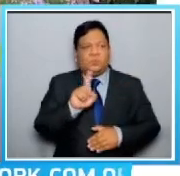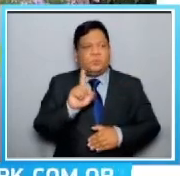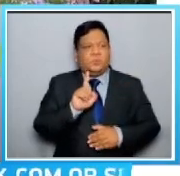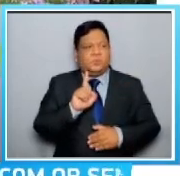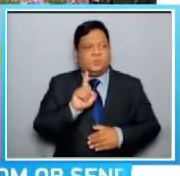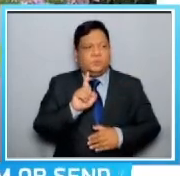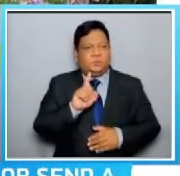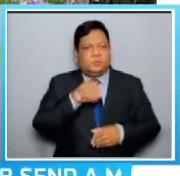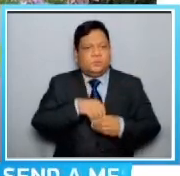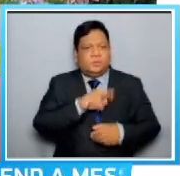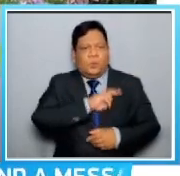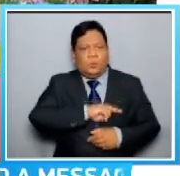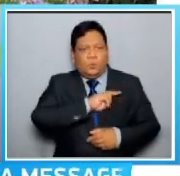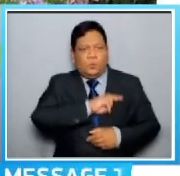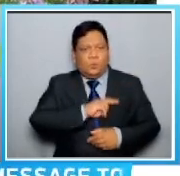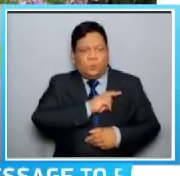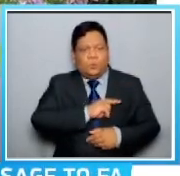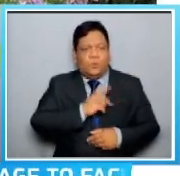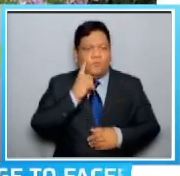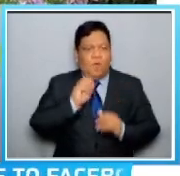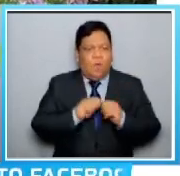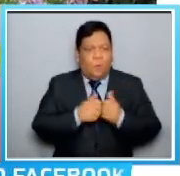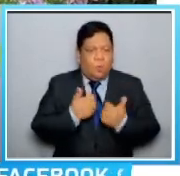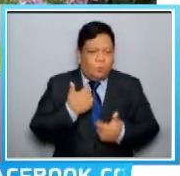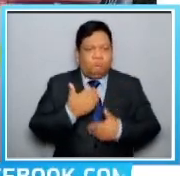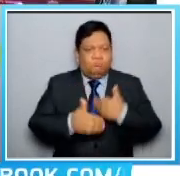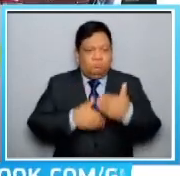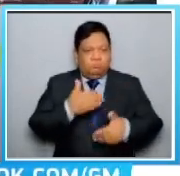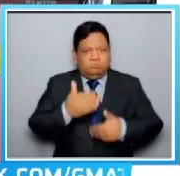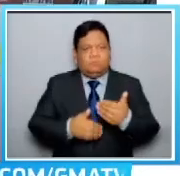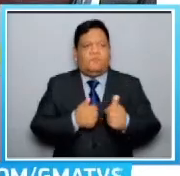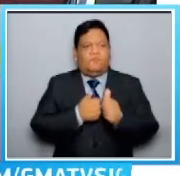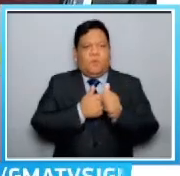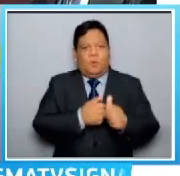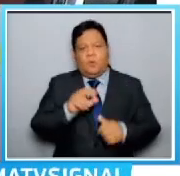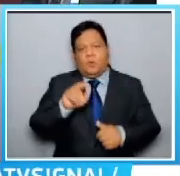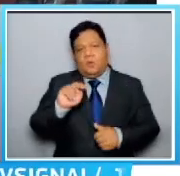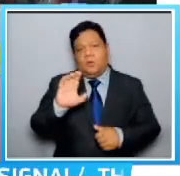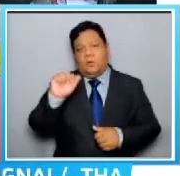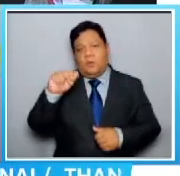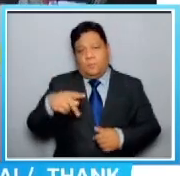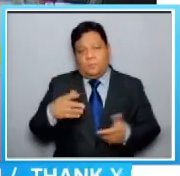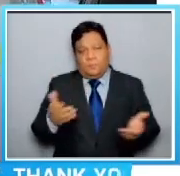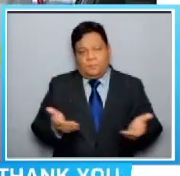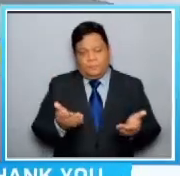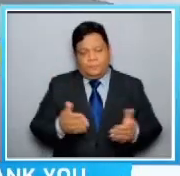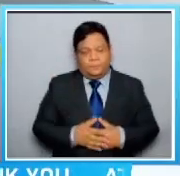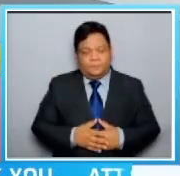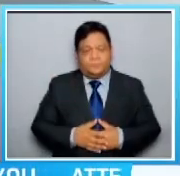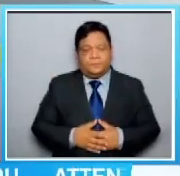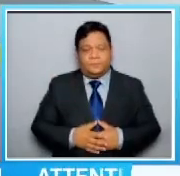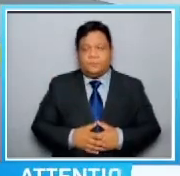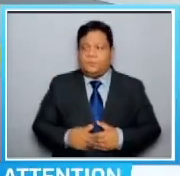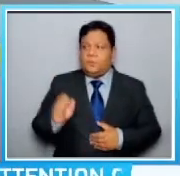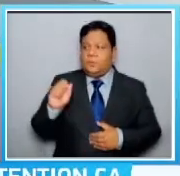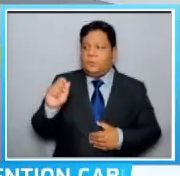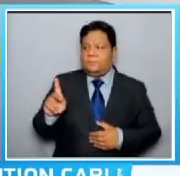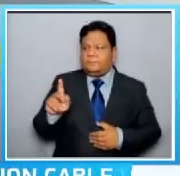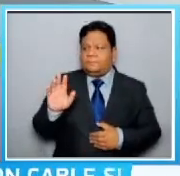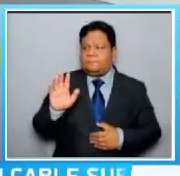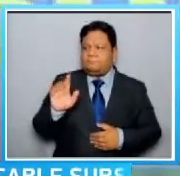kung paano po umabot sa pagpapatupad ng NCAP. Opo. Ito po sa aming syudad. Okay, so attorney, ito rin din, ano, kasi marami